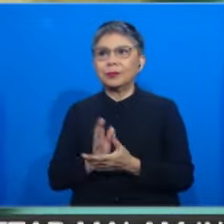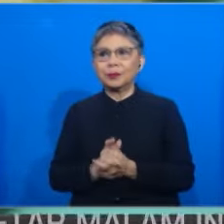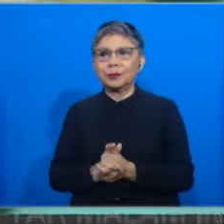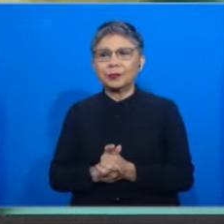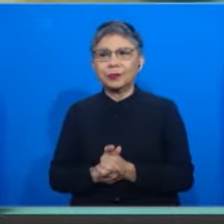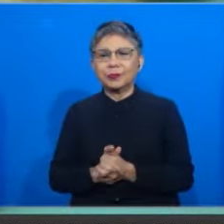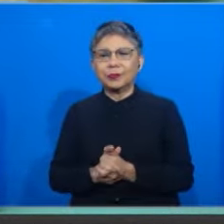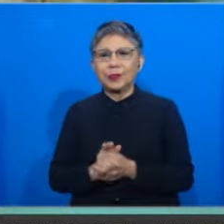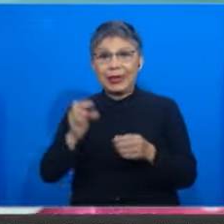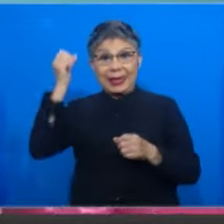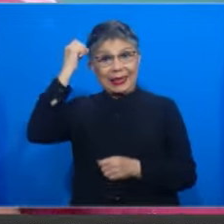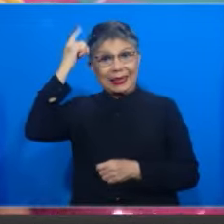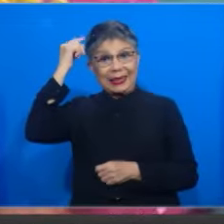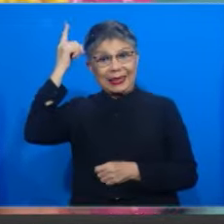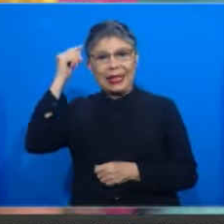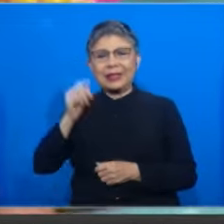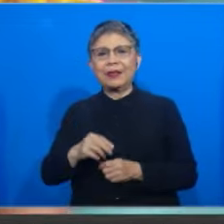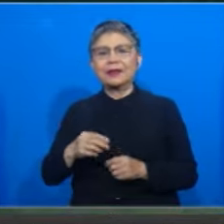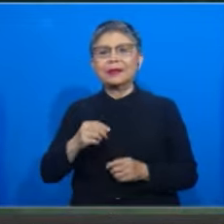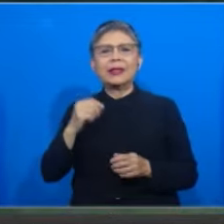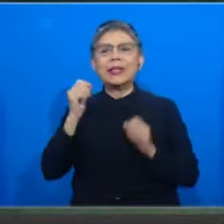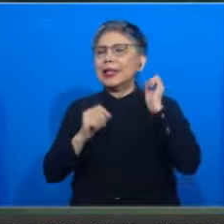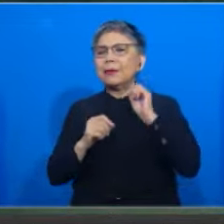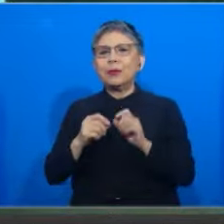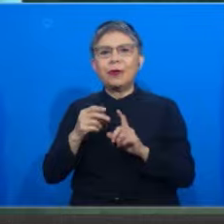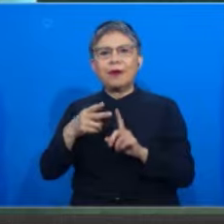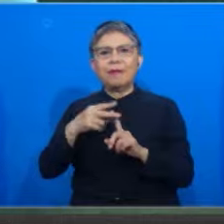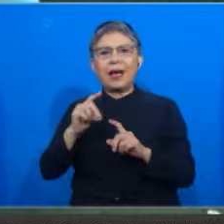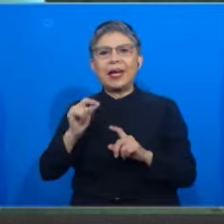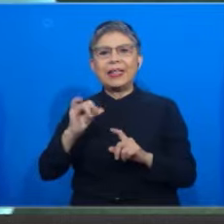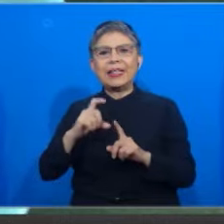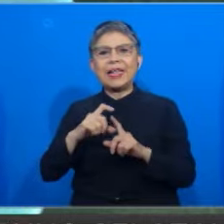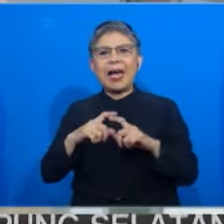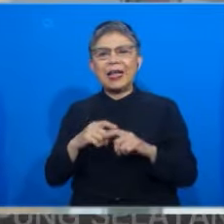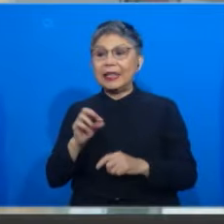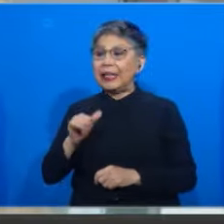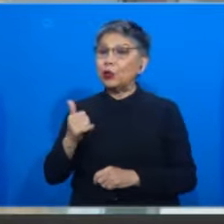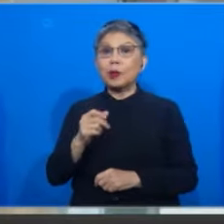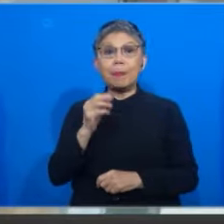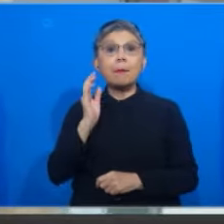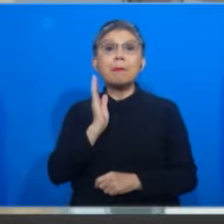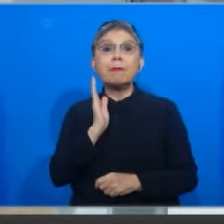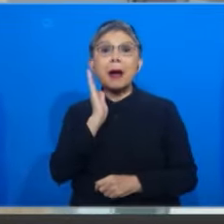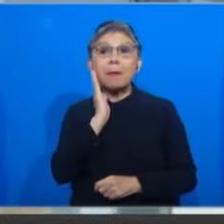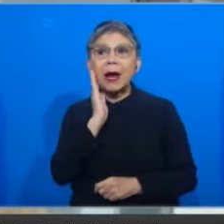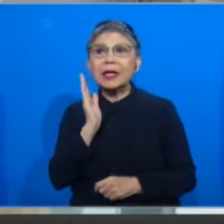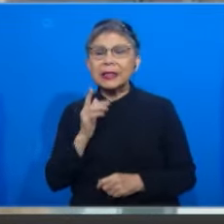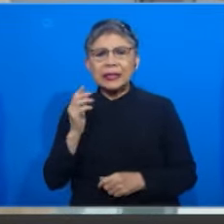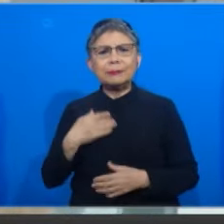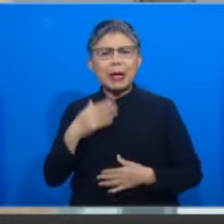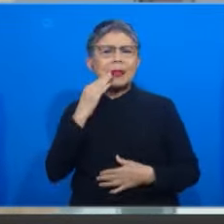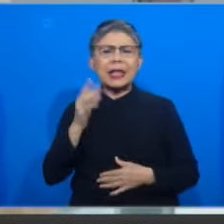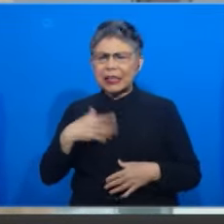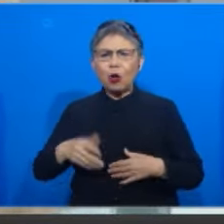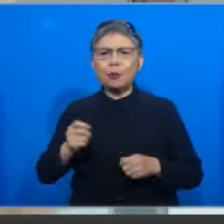Ide mengkreasikan getas ini diperoleh Farida setelah melihat ibunya sering membuat jajanan tersebut. Soalnya ibu saya tuh sering